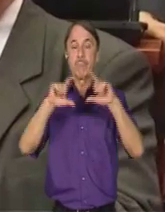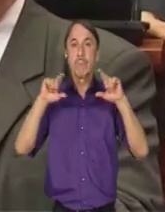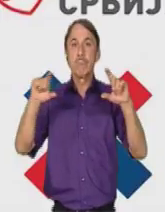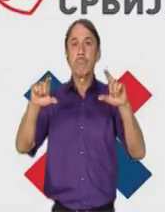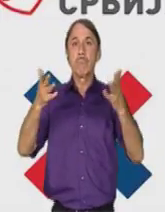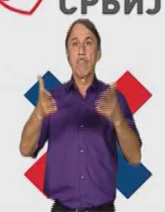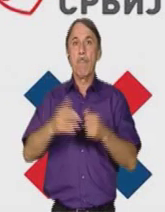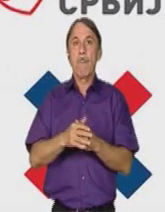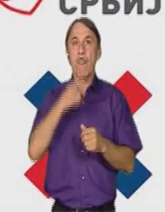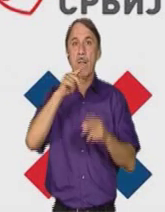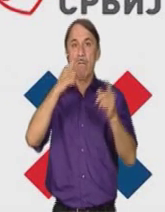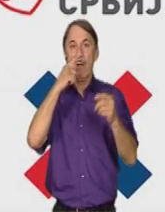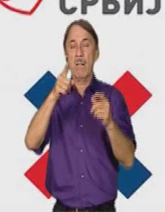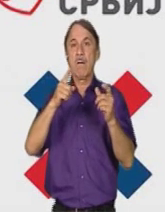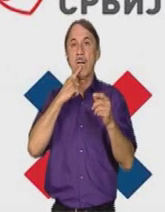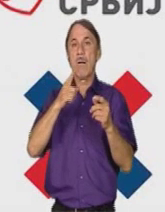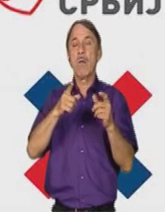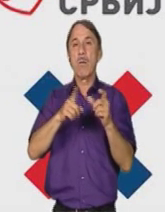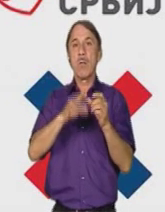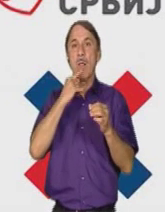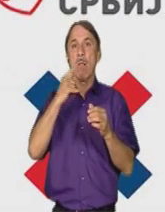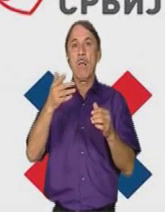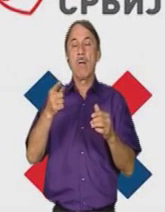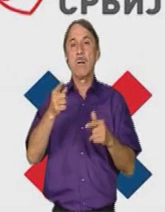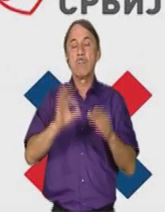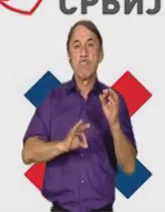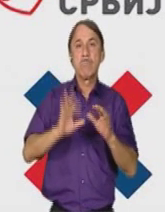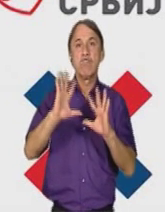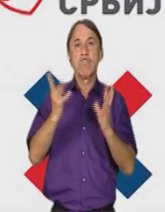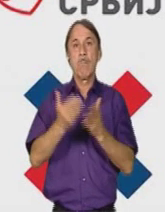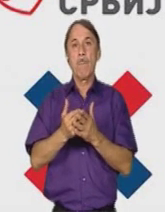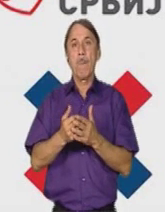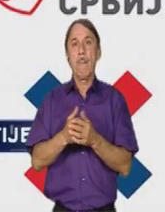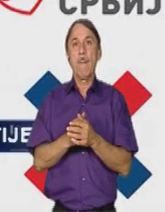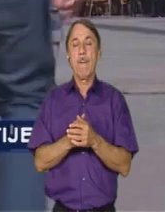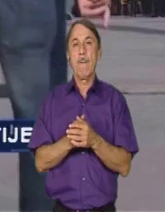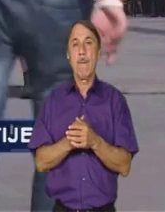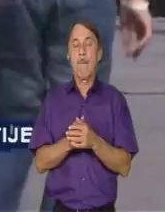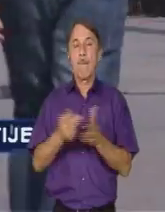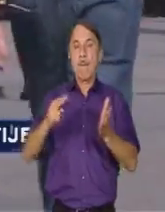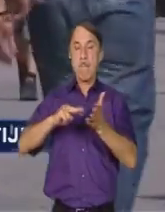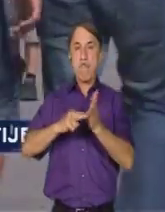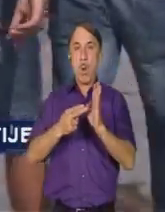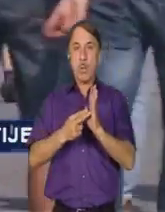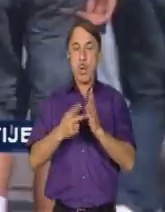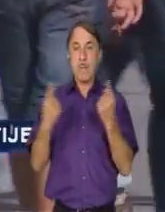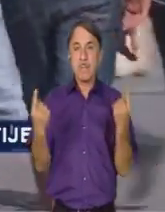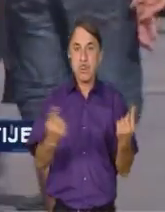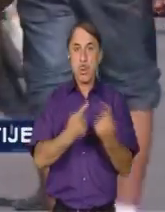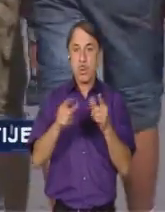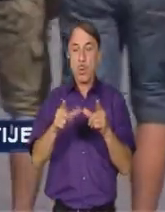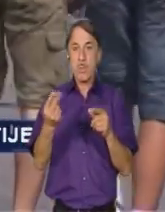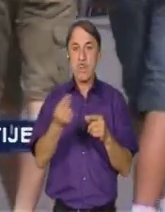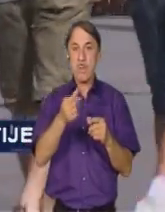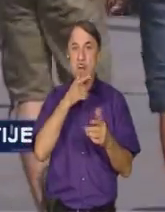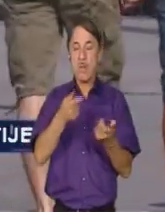umesto toga ona godinama degradirala i pretvorila u mesto besmislenih političkih prepucavanja. Haotična politička situacija